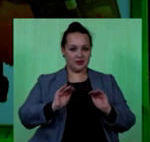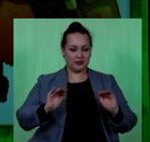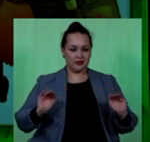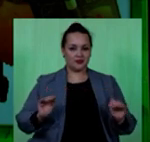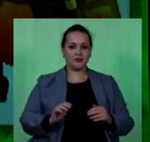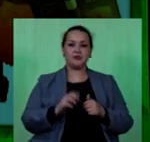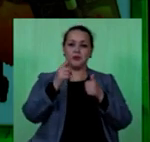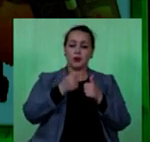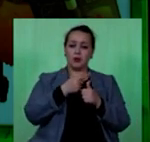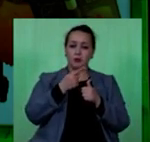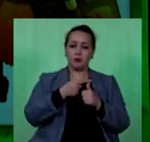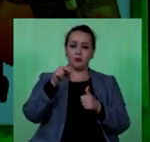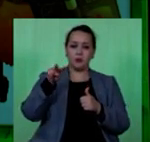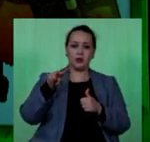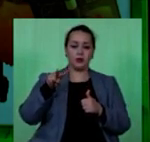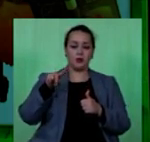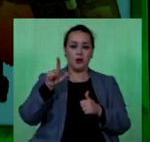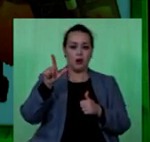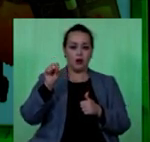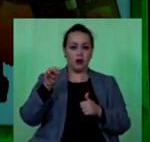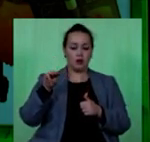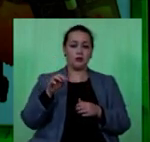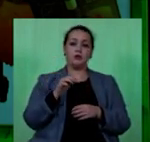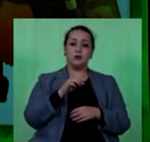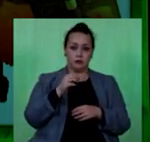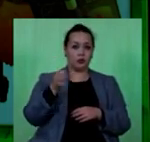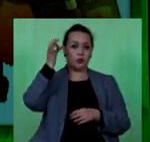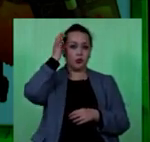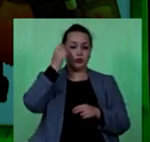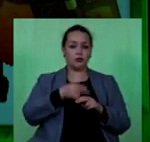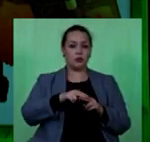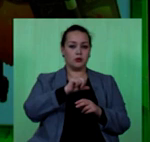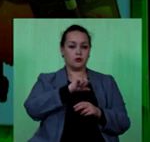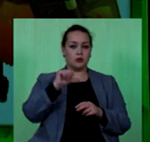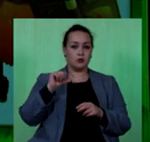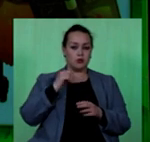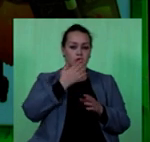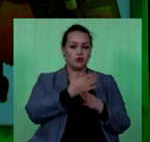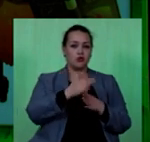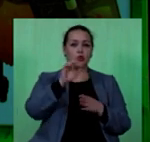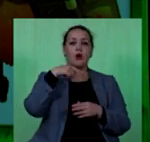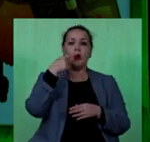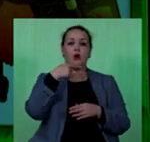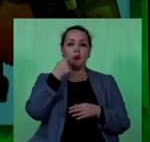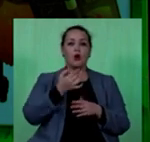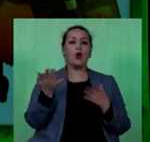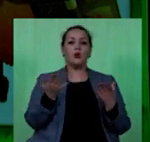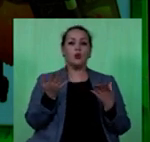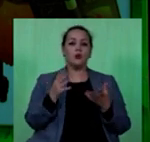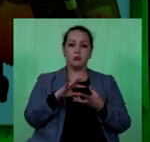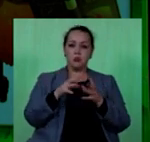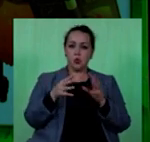имя прилагательное вспомнили это самостоятельная часть речи которая обозначает признак предмета